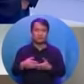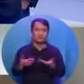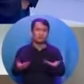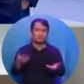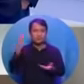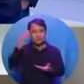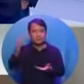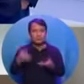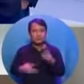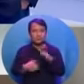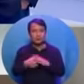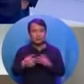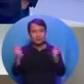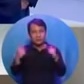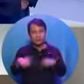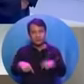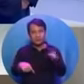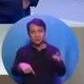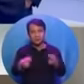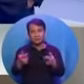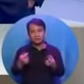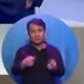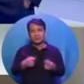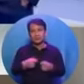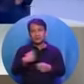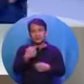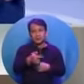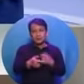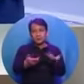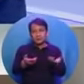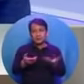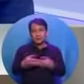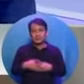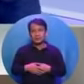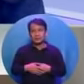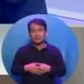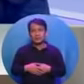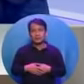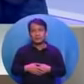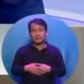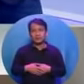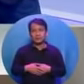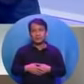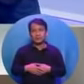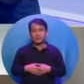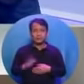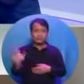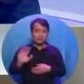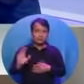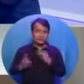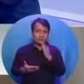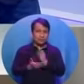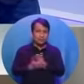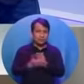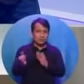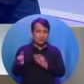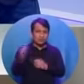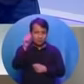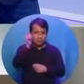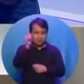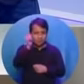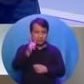mahantong po sa ganito po ay. Nako ma'am. Ma'am, itigil niyo na po yung pananakit dito kay